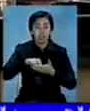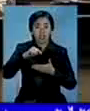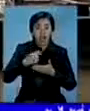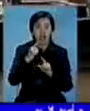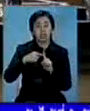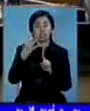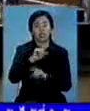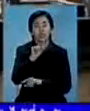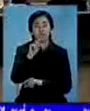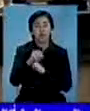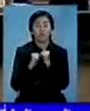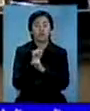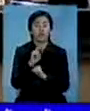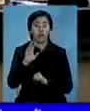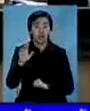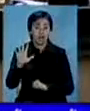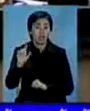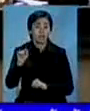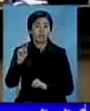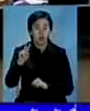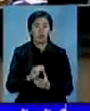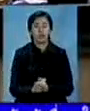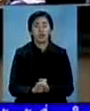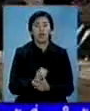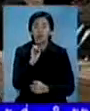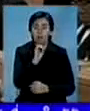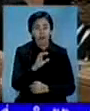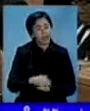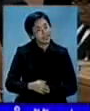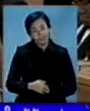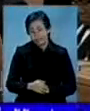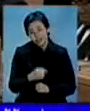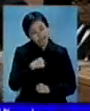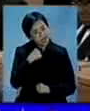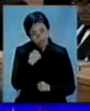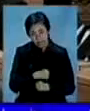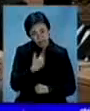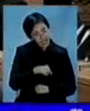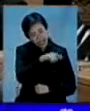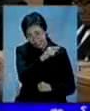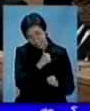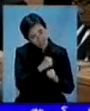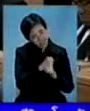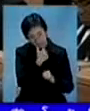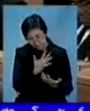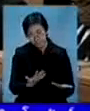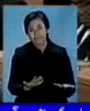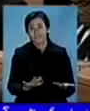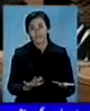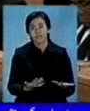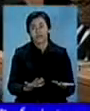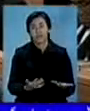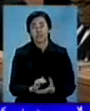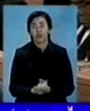เมษายน2522ผมบอกตรงว่าผมทำอย่างท่านไม่เป็นโอ้ท่านเจริญ